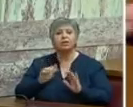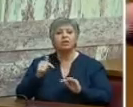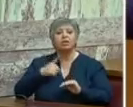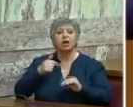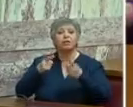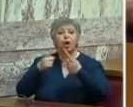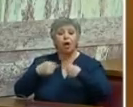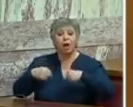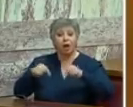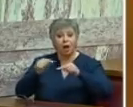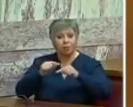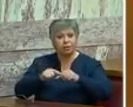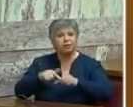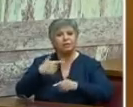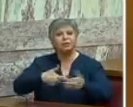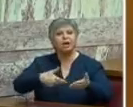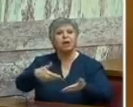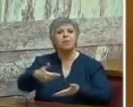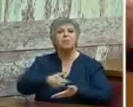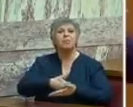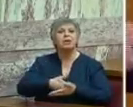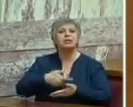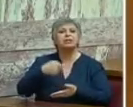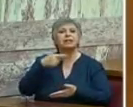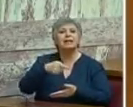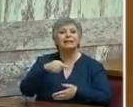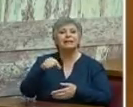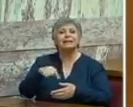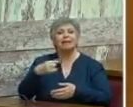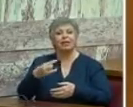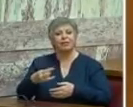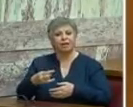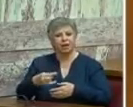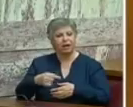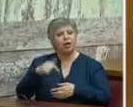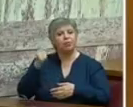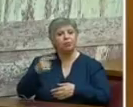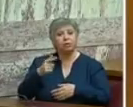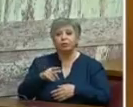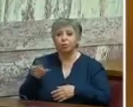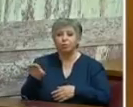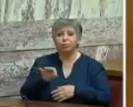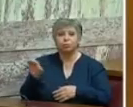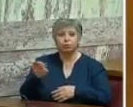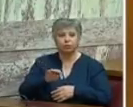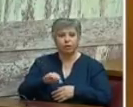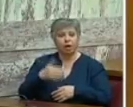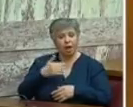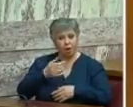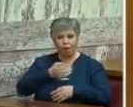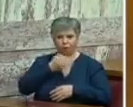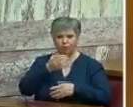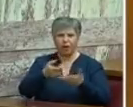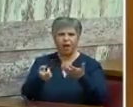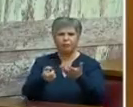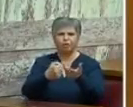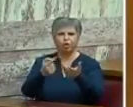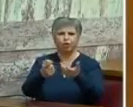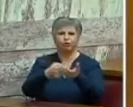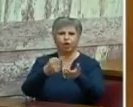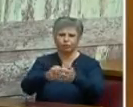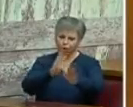που μου κάνατε με τον κύριο Τζαβάρα για τους διορισμούς των ΜΕΘ. Όπου εκεί είπα, έτσι και έτσι έγινε. Έτσι και έτσι έγινε.